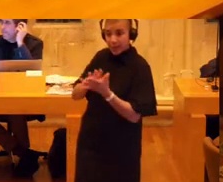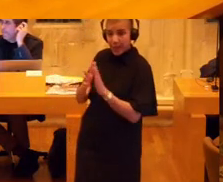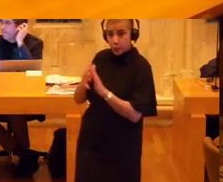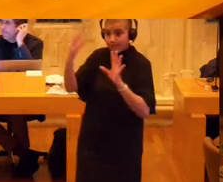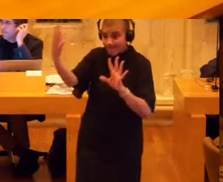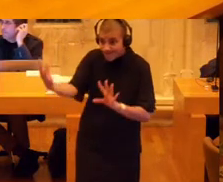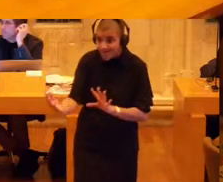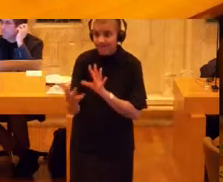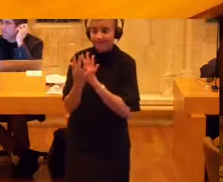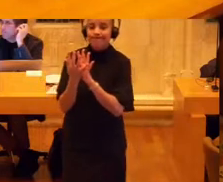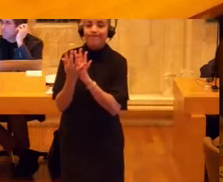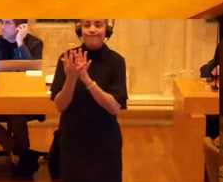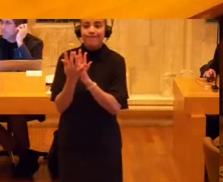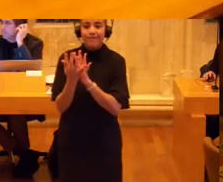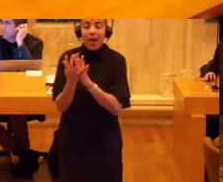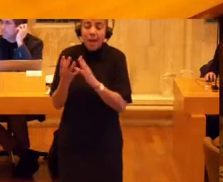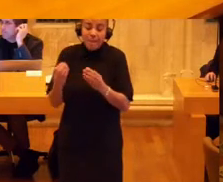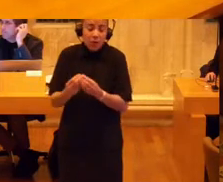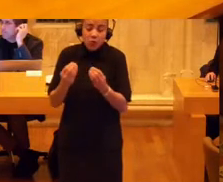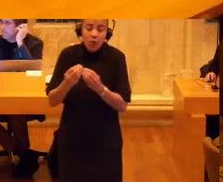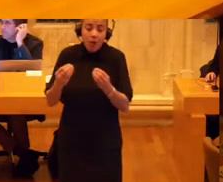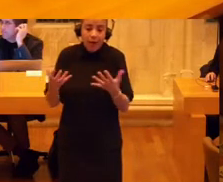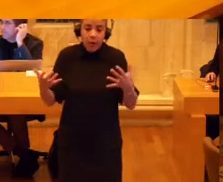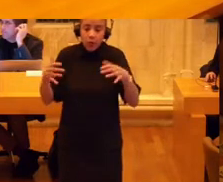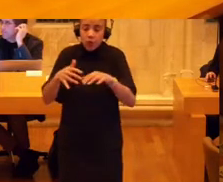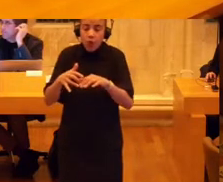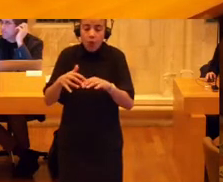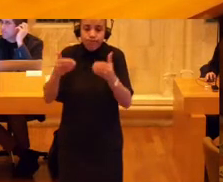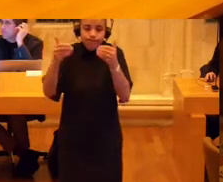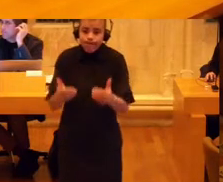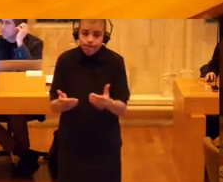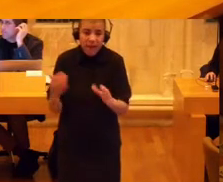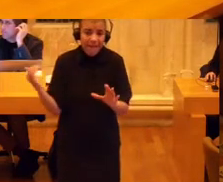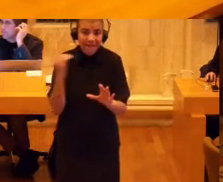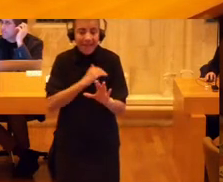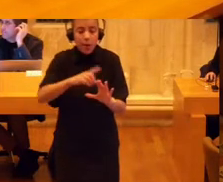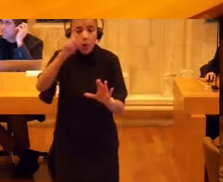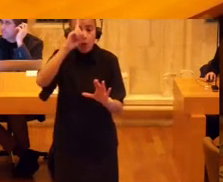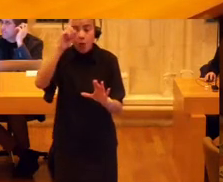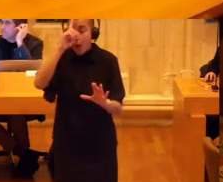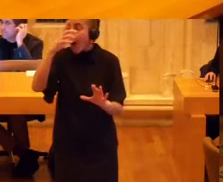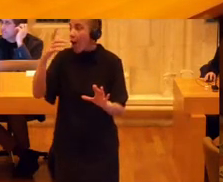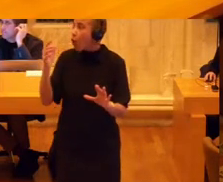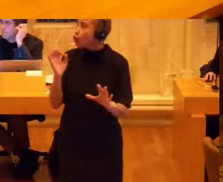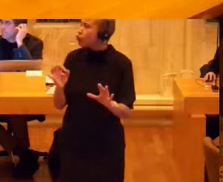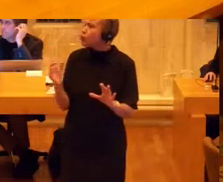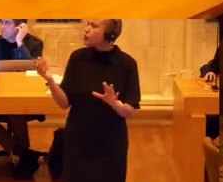l'heure, de la déléguée de la défenseur des droits, qui à un moment a parlé pour les riverains de